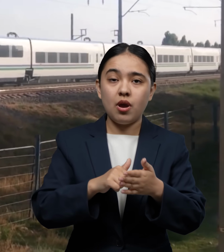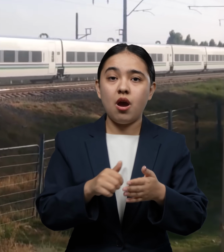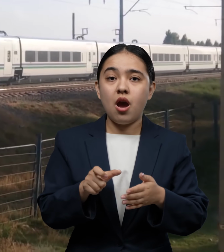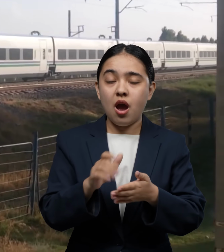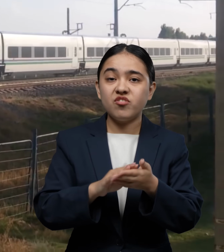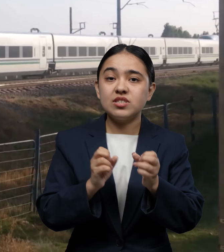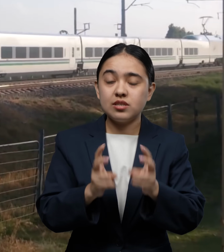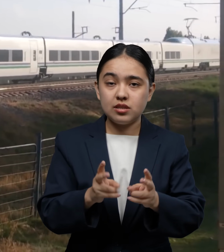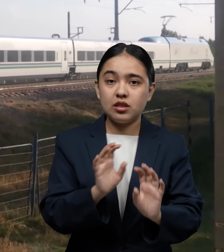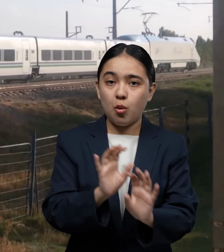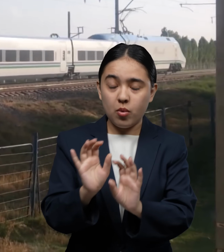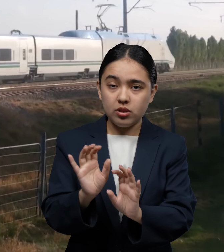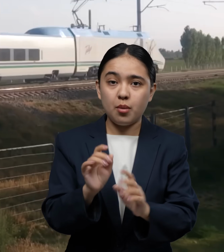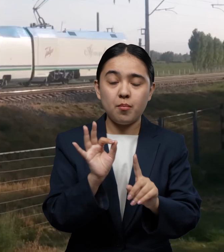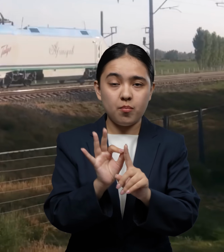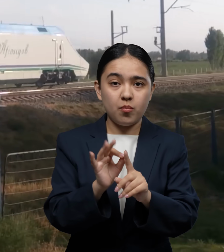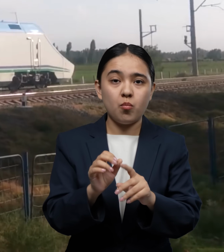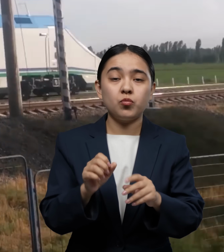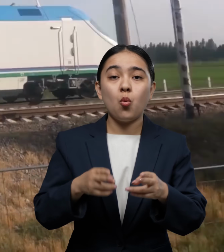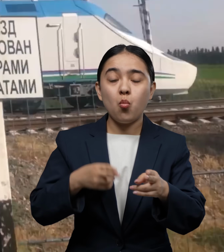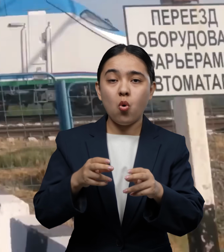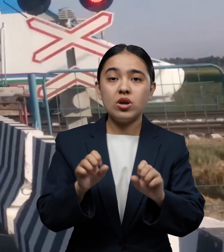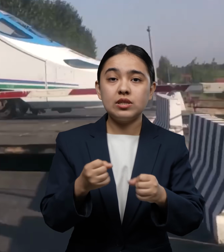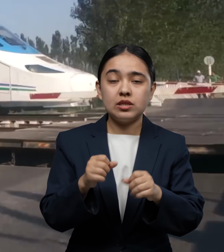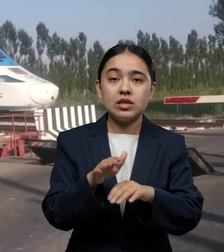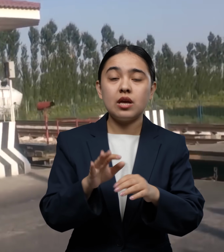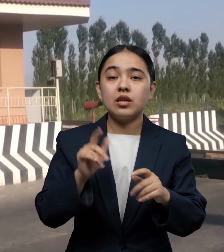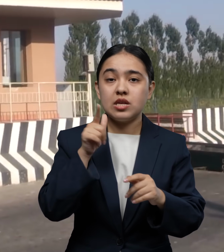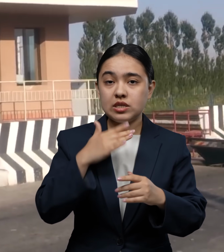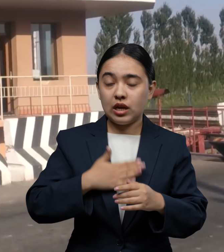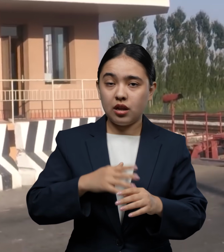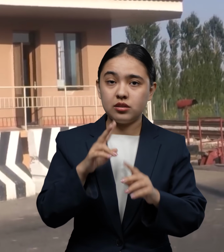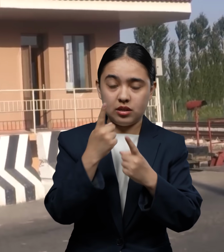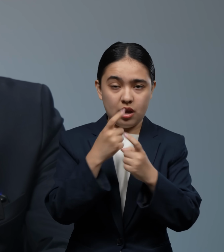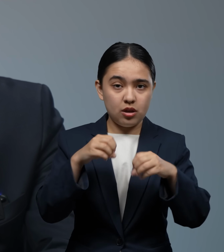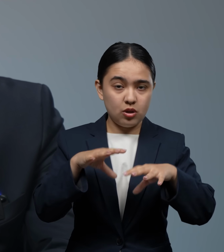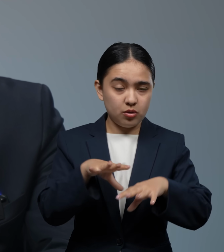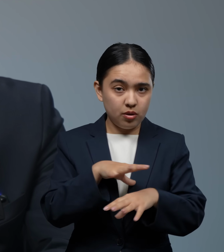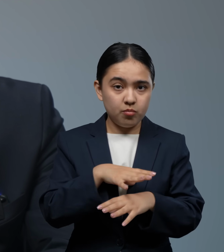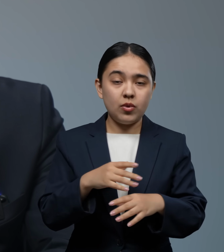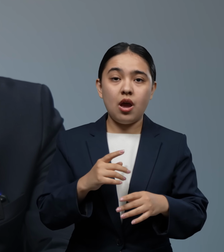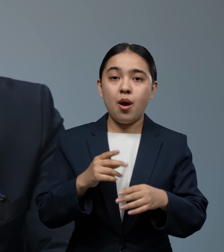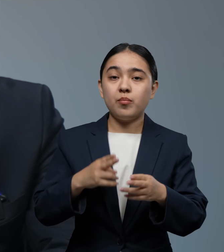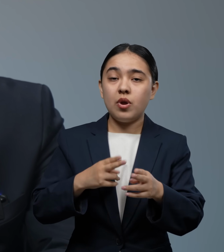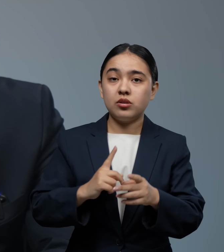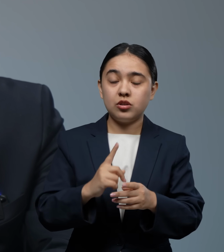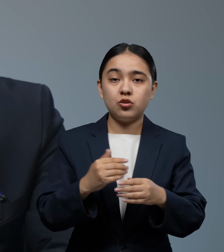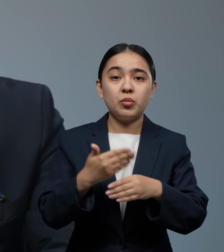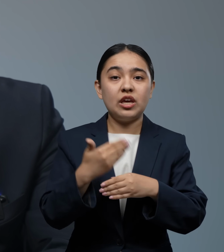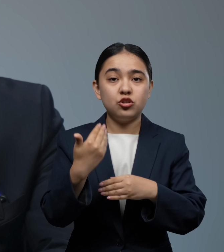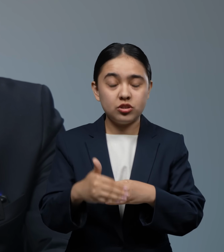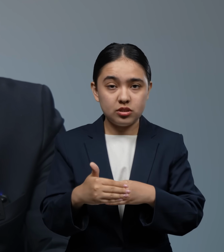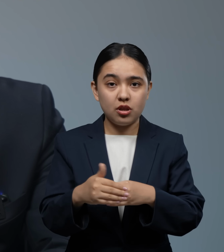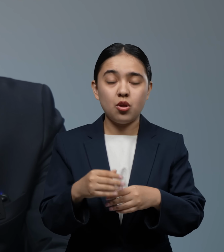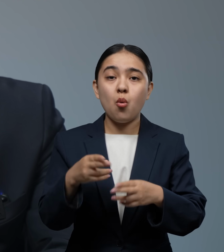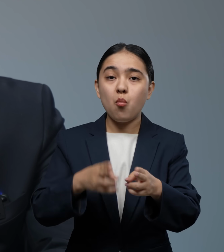harakat xavfsizligini ta'minlash maqsadida poyezdlar tezligini sekinlashtirishga qaror qilingan. Natijada relslar qatnov grafikidan